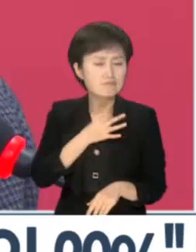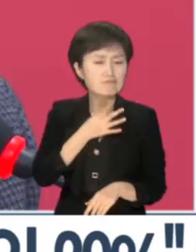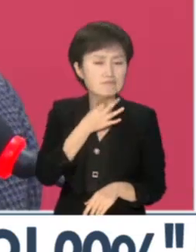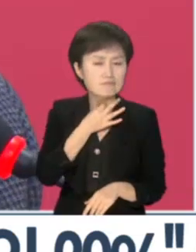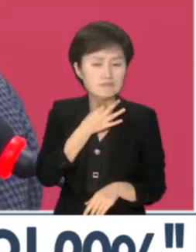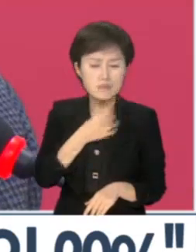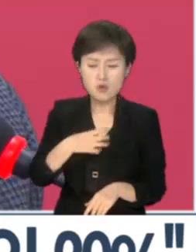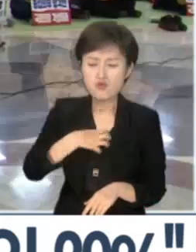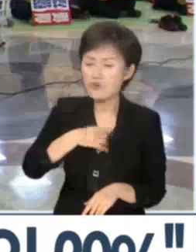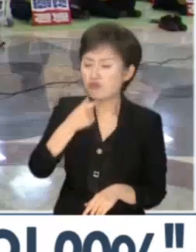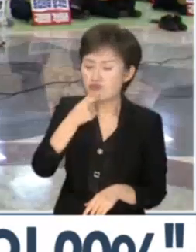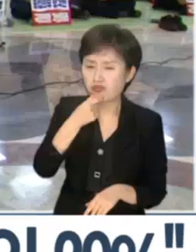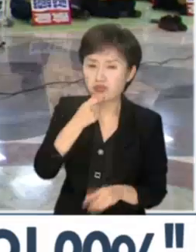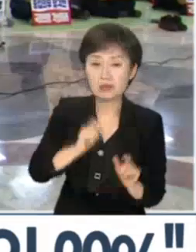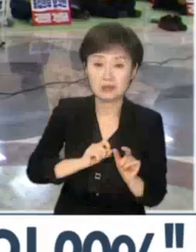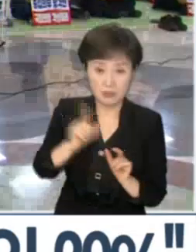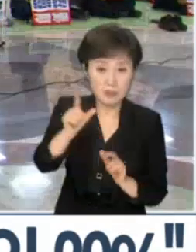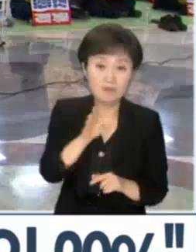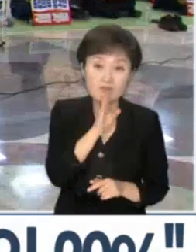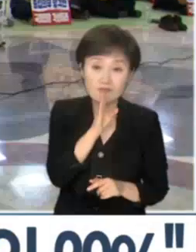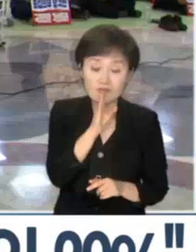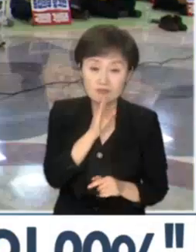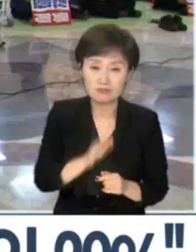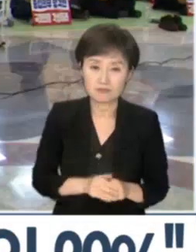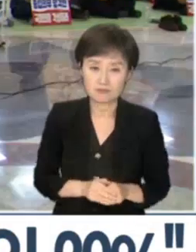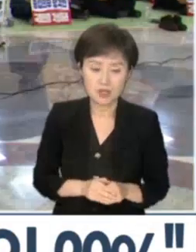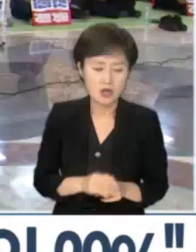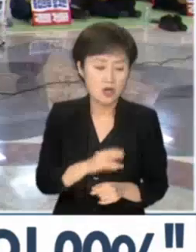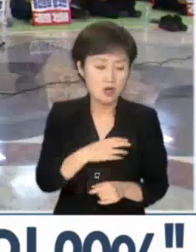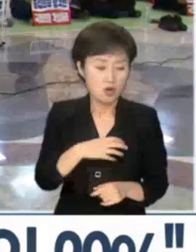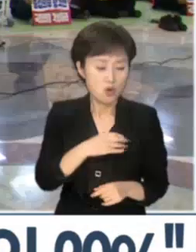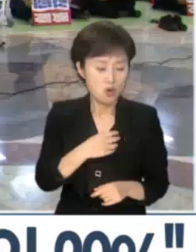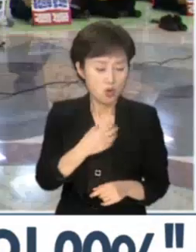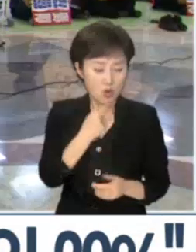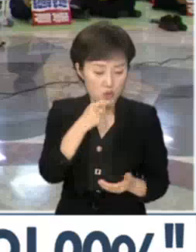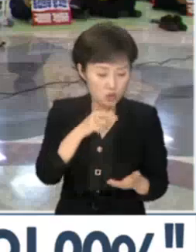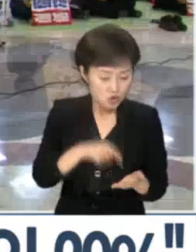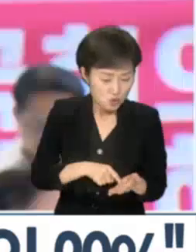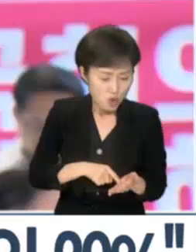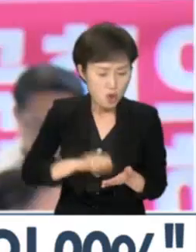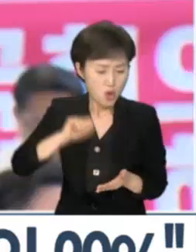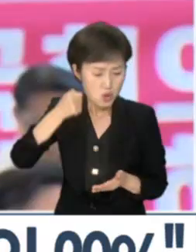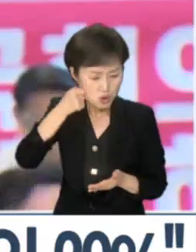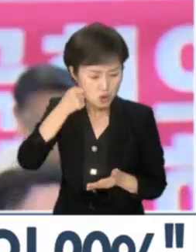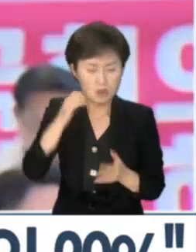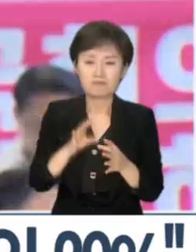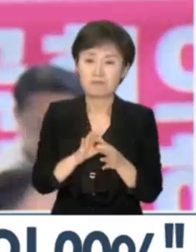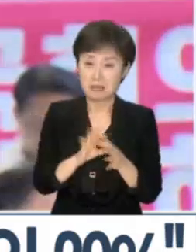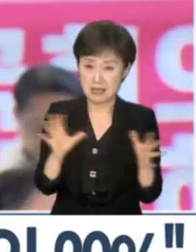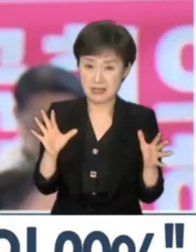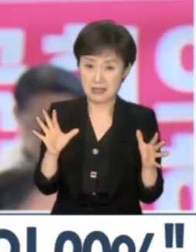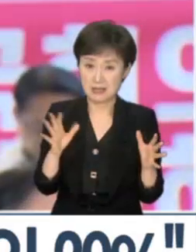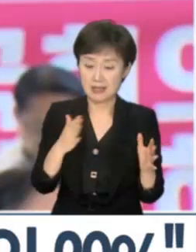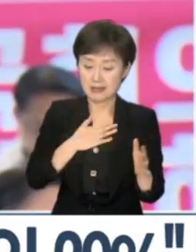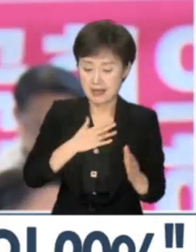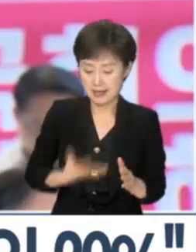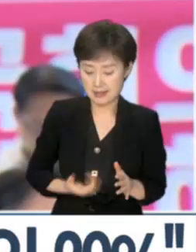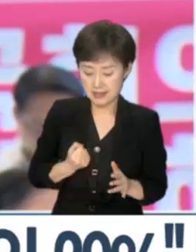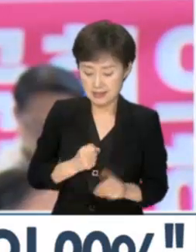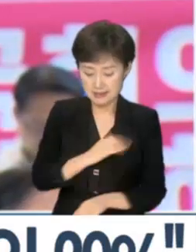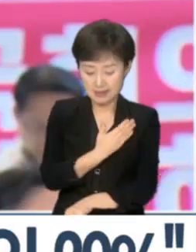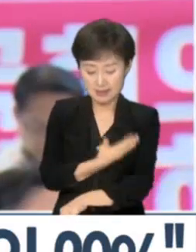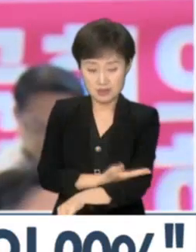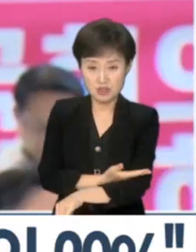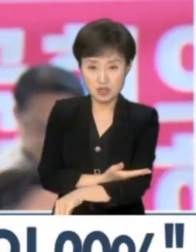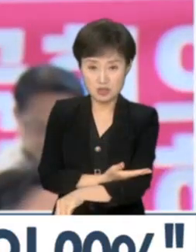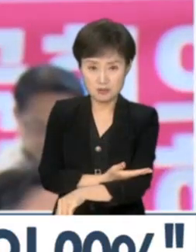이런 지금 현상들이 일어나고 있기 때문에 그게 양지든 험지든 본인의 능력을 최대한 발휘해서 시민들한테